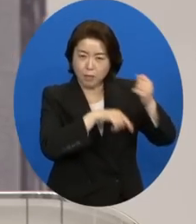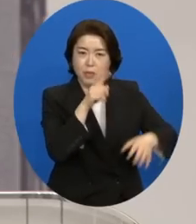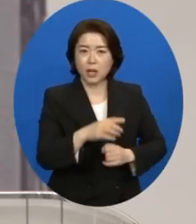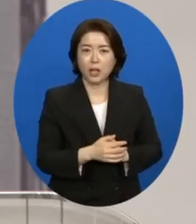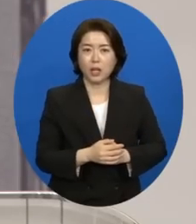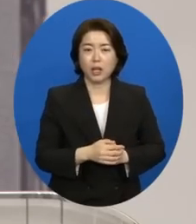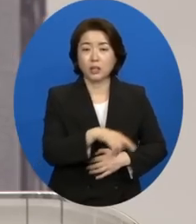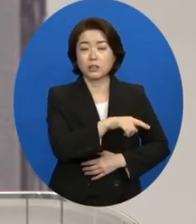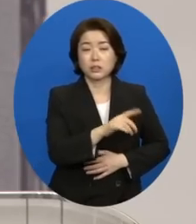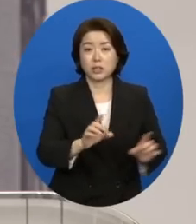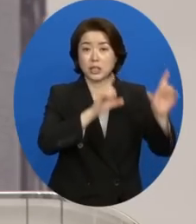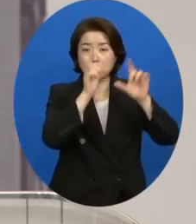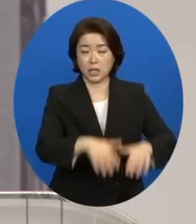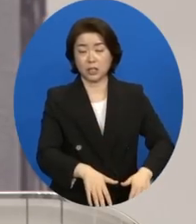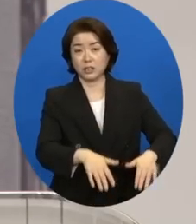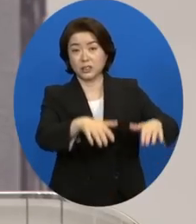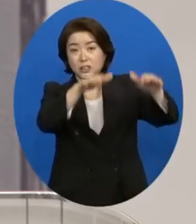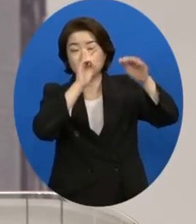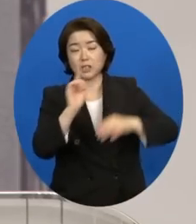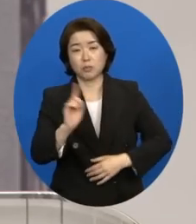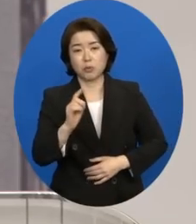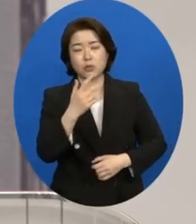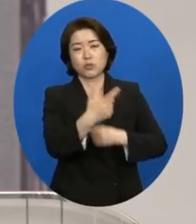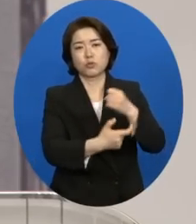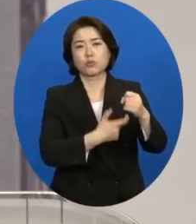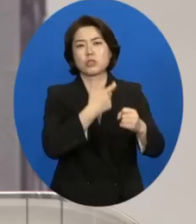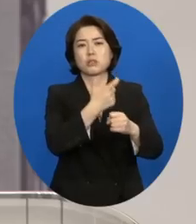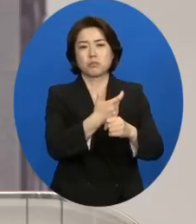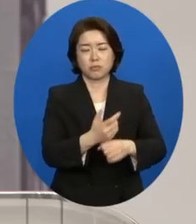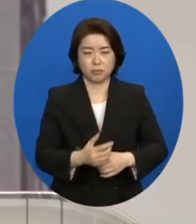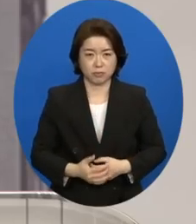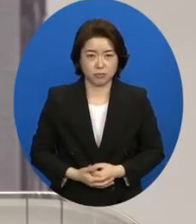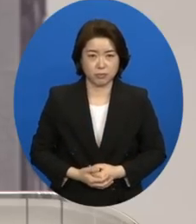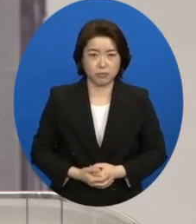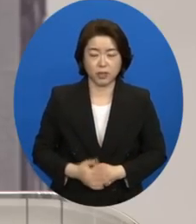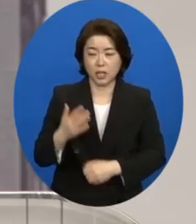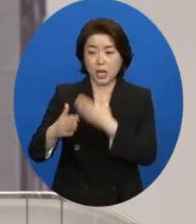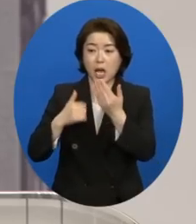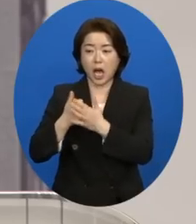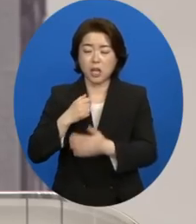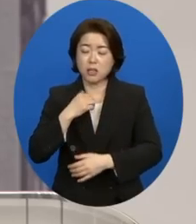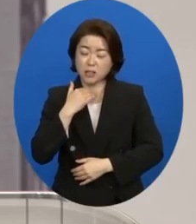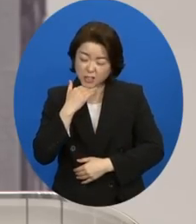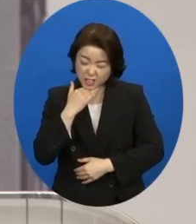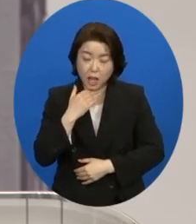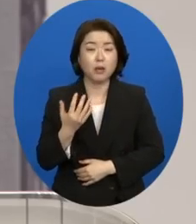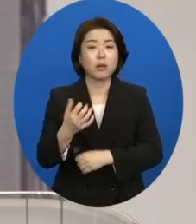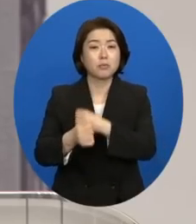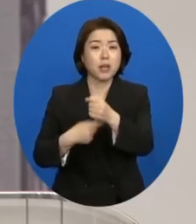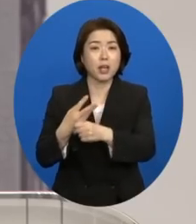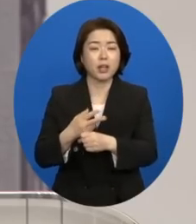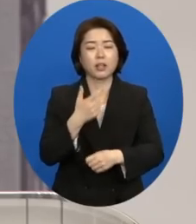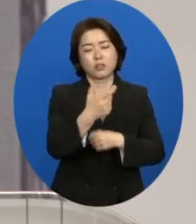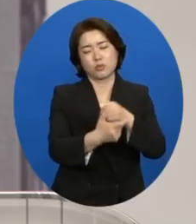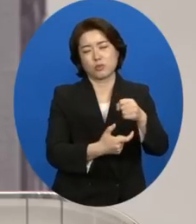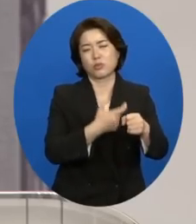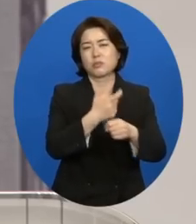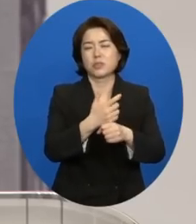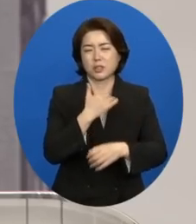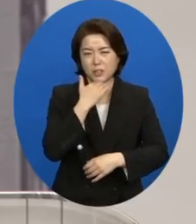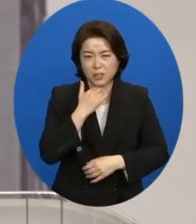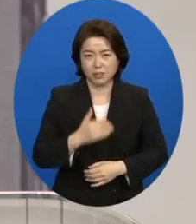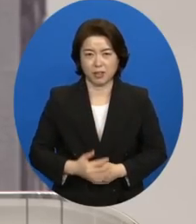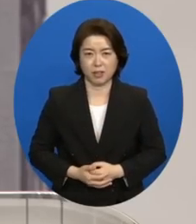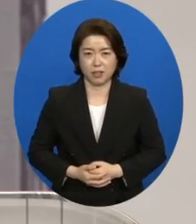몇 년입니까 60년입니다 60년 하나님이 몇 년 기다리신 거예요 60년